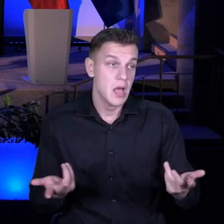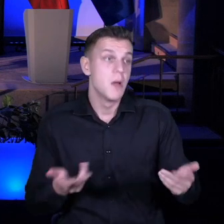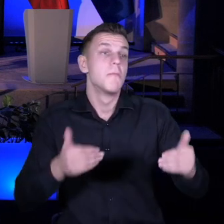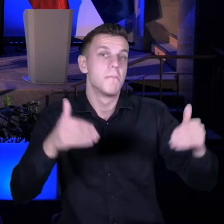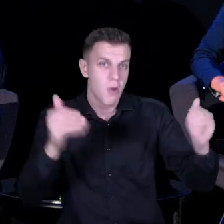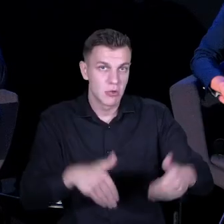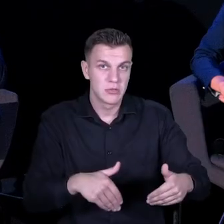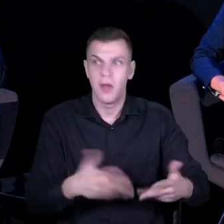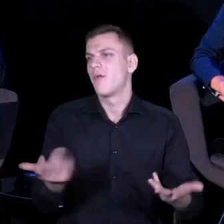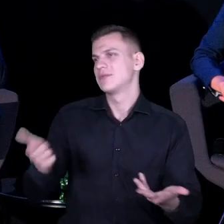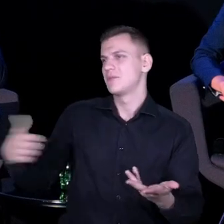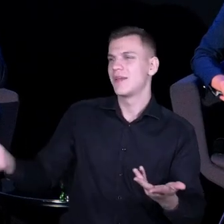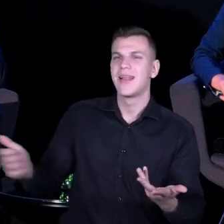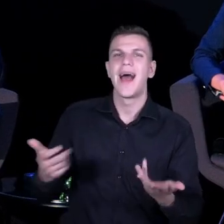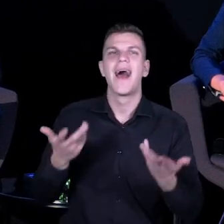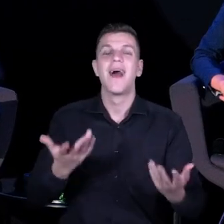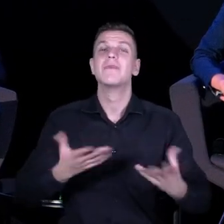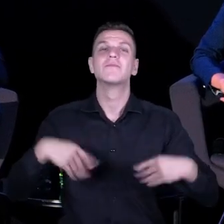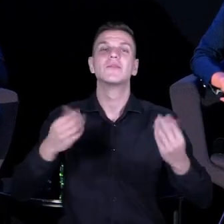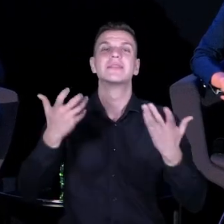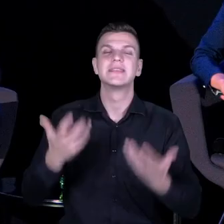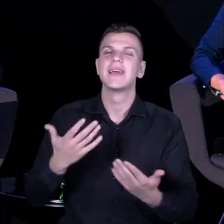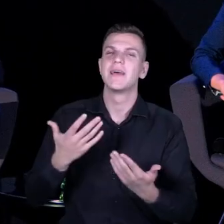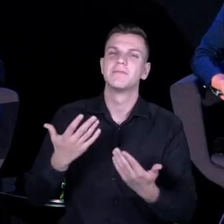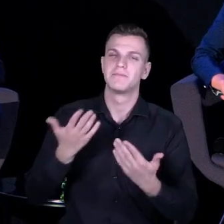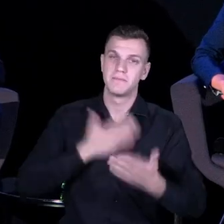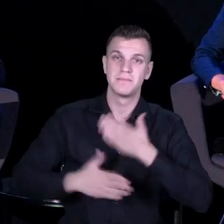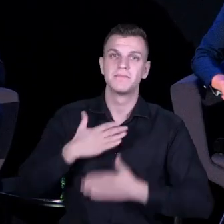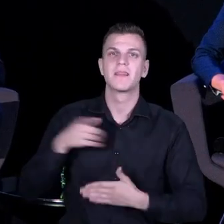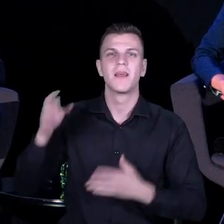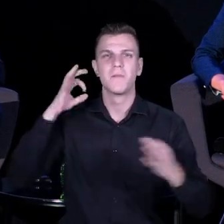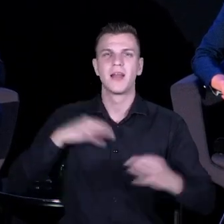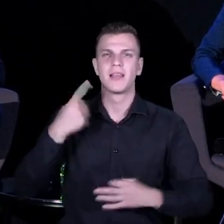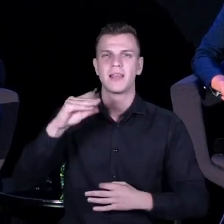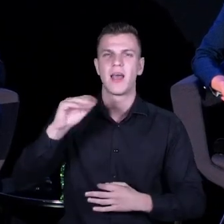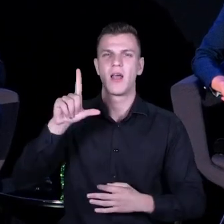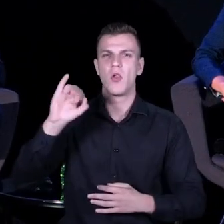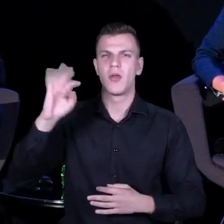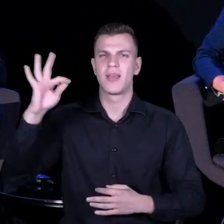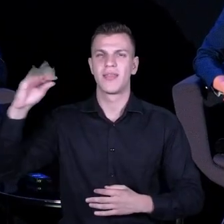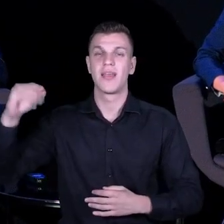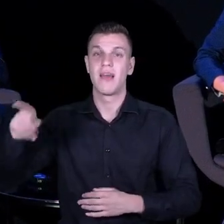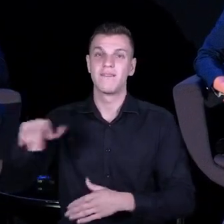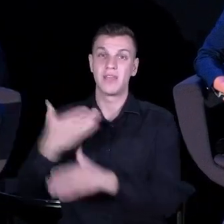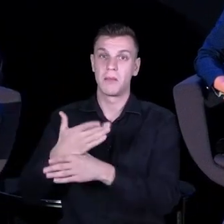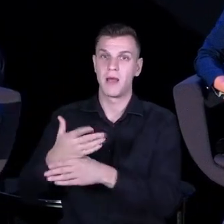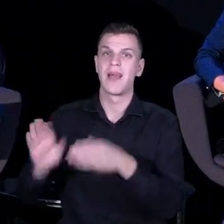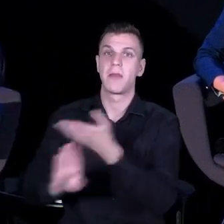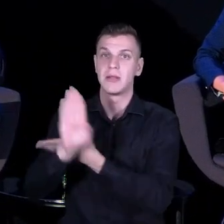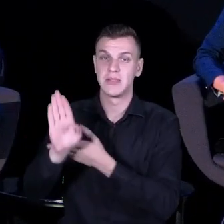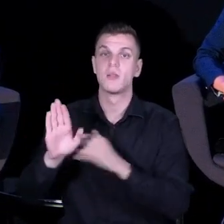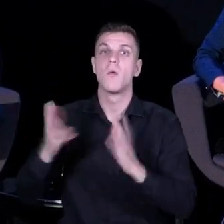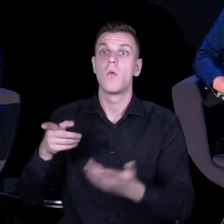Przede wszystkim cieszę się, że pani reprezentująca firmę Deloitte jest z nami, bo nas trochę uwiarygadnia. Znaczy, że to nie jest tylko